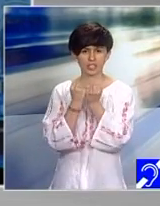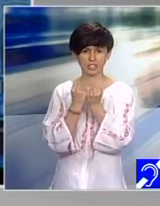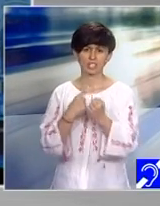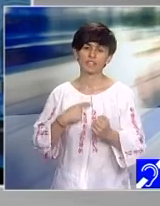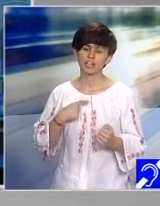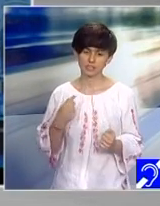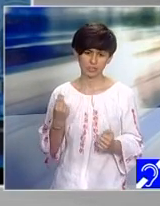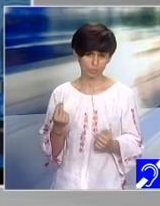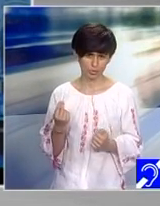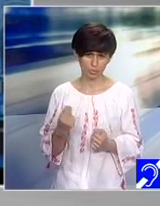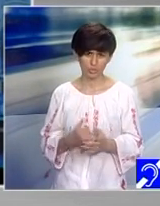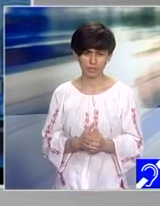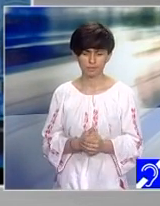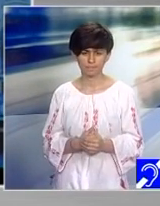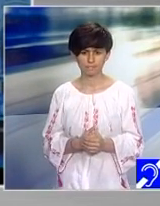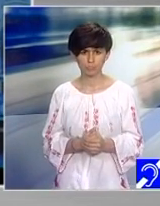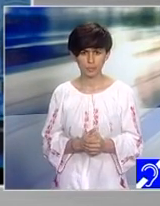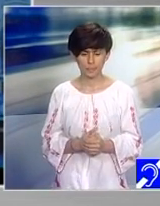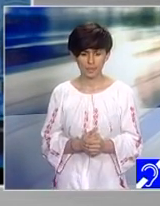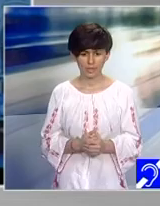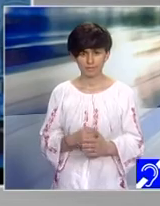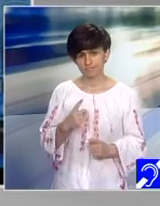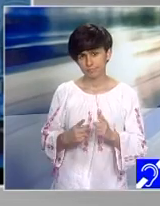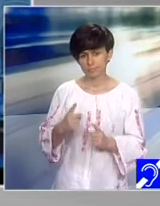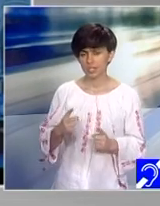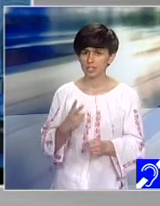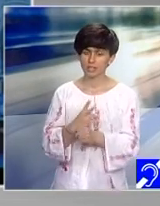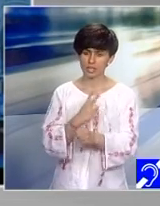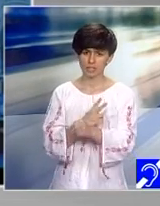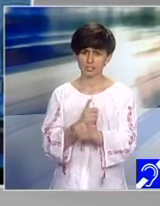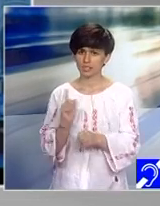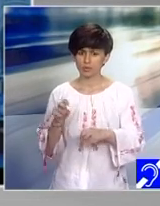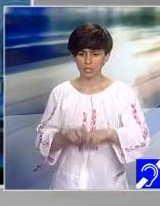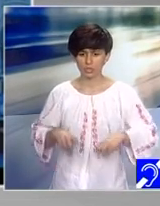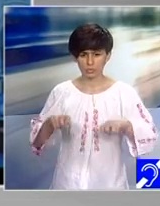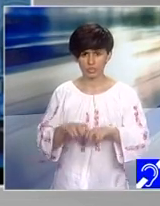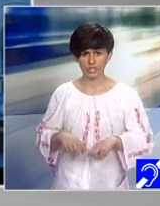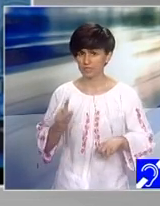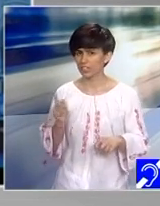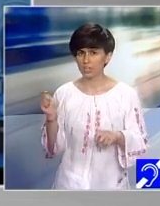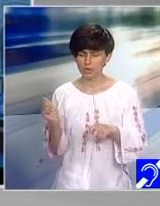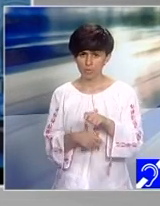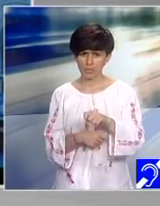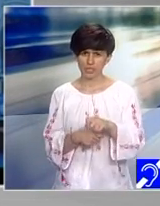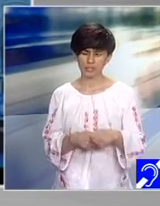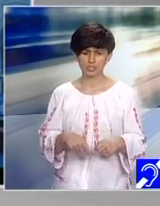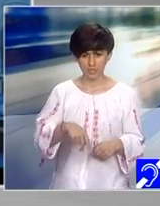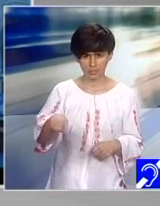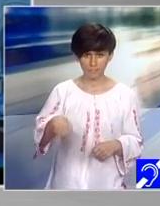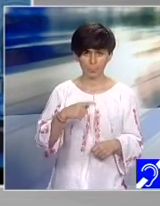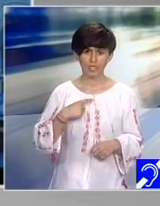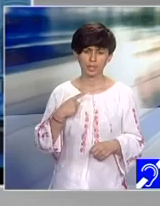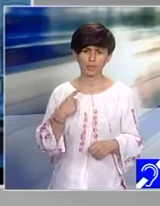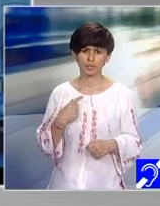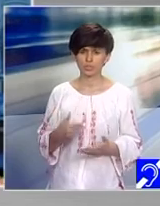că substanțele sunt ce ar trebui să fie, ori dacă statul nu controlează, nu penalizează, suntem